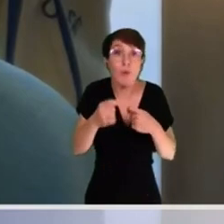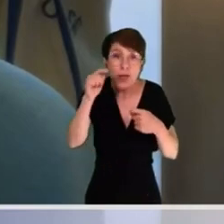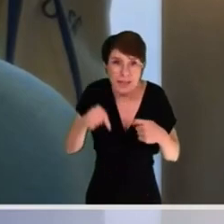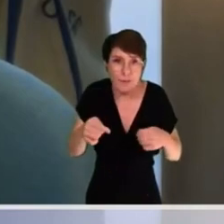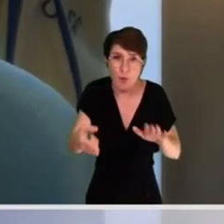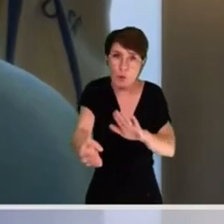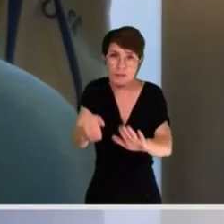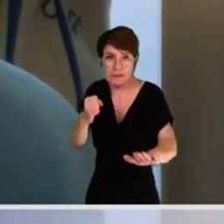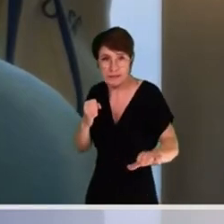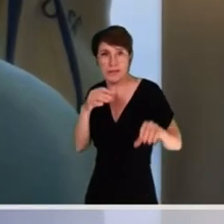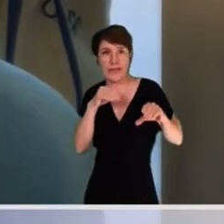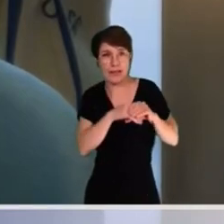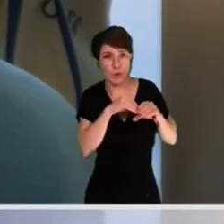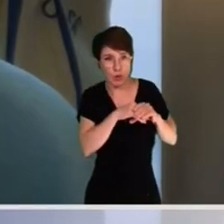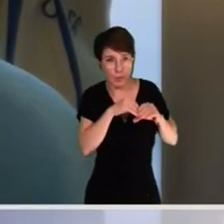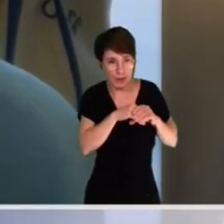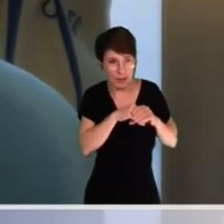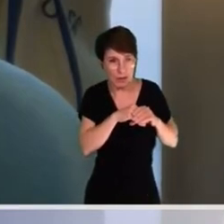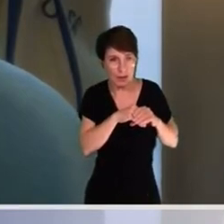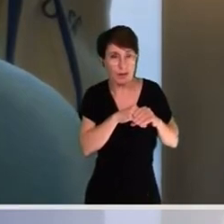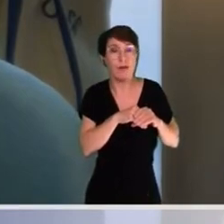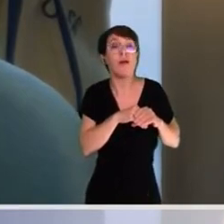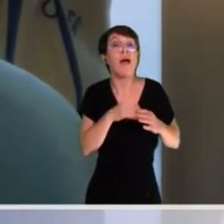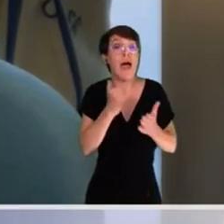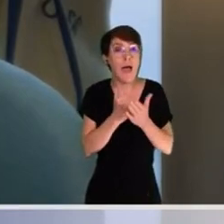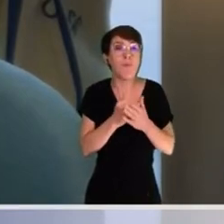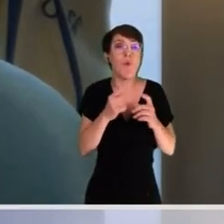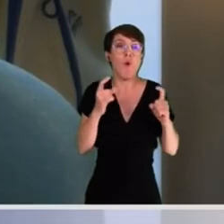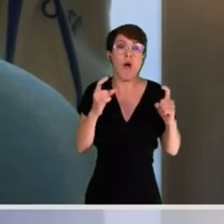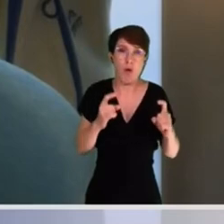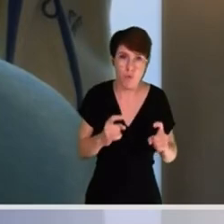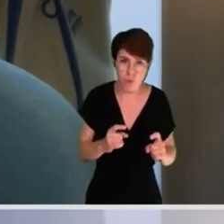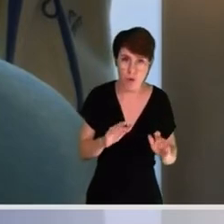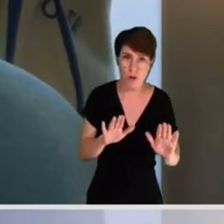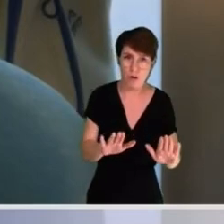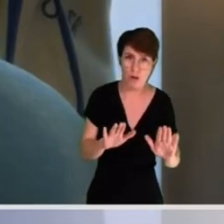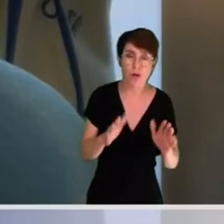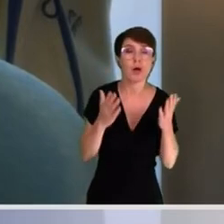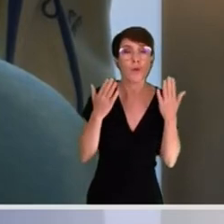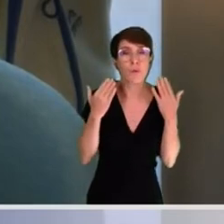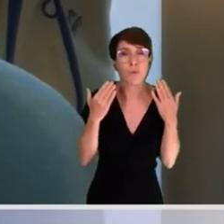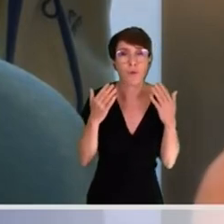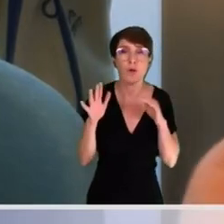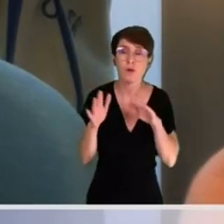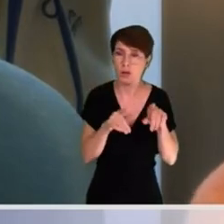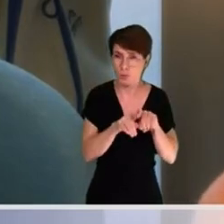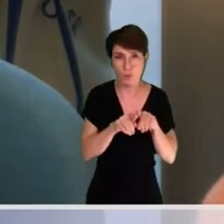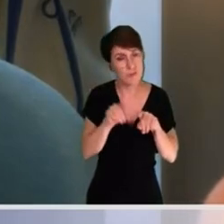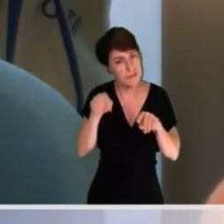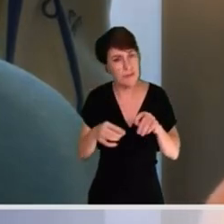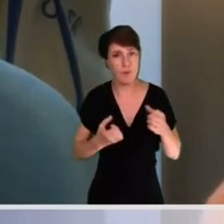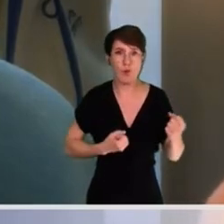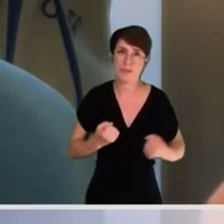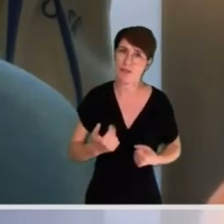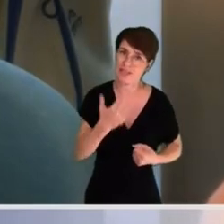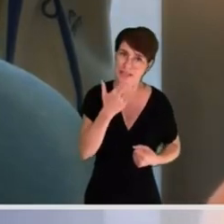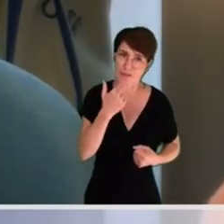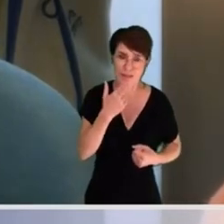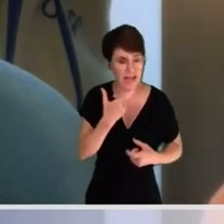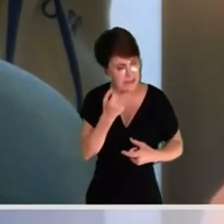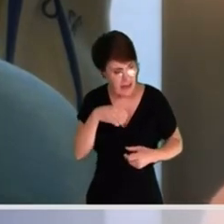marges de manœuvre, desserrer les taux sur les contribuables et puis donner de l'efficacité aux services, investir